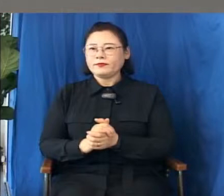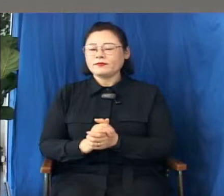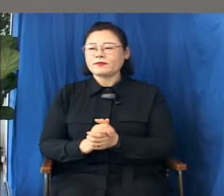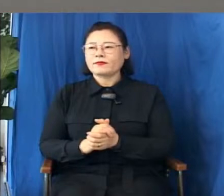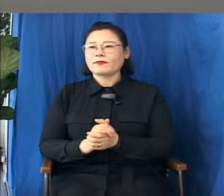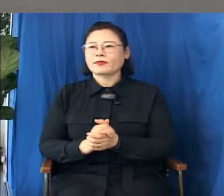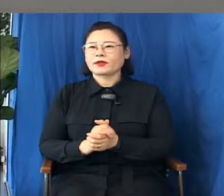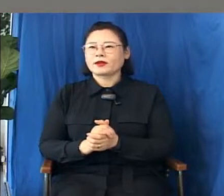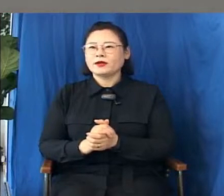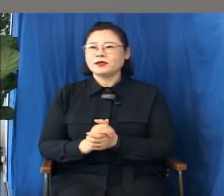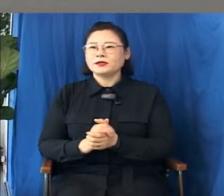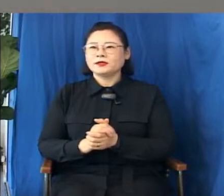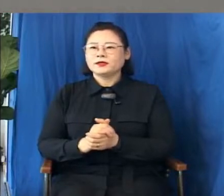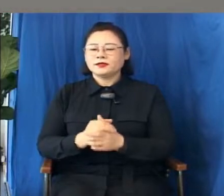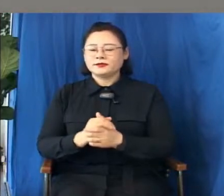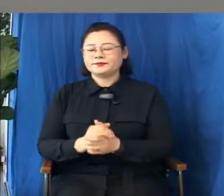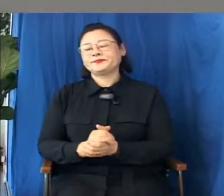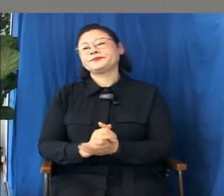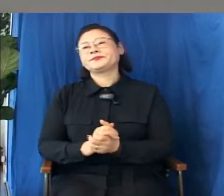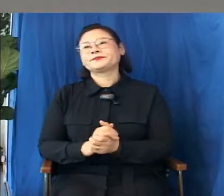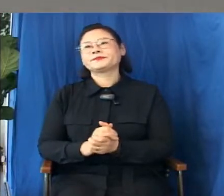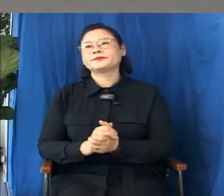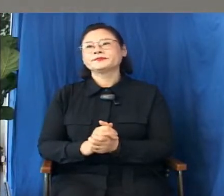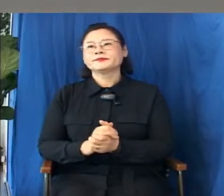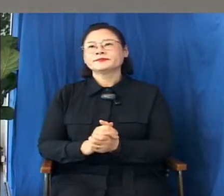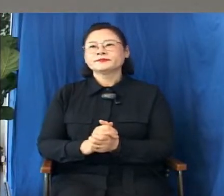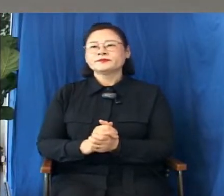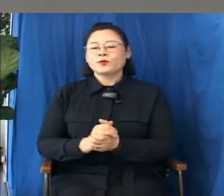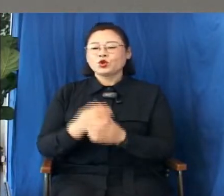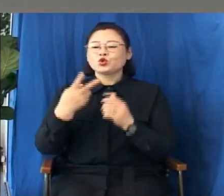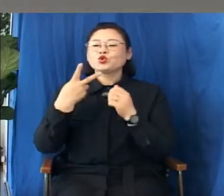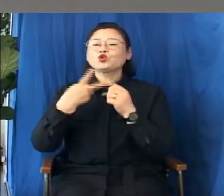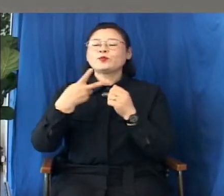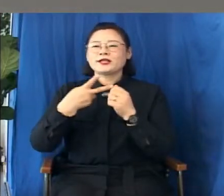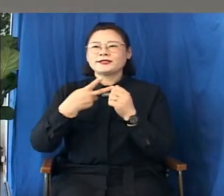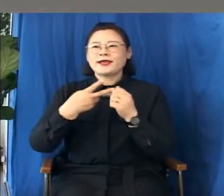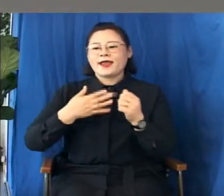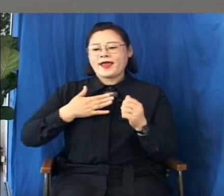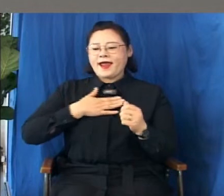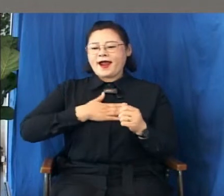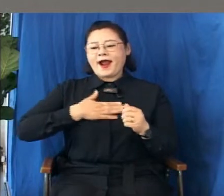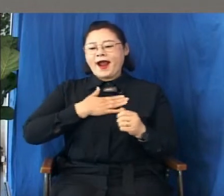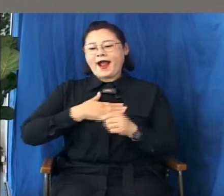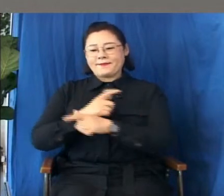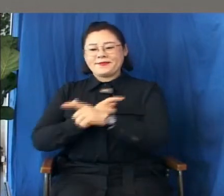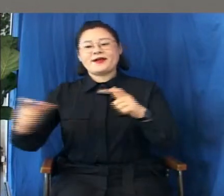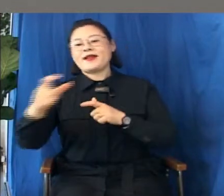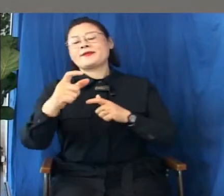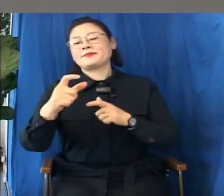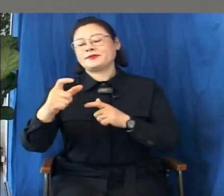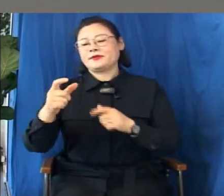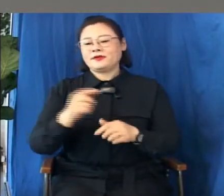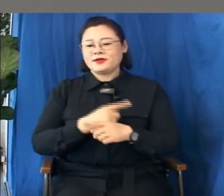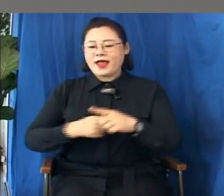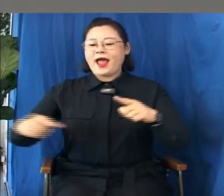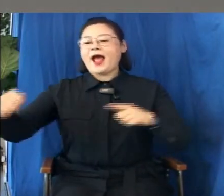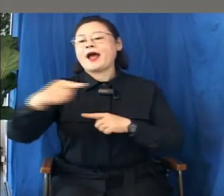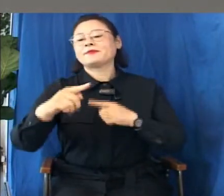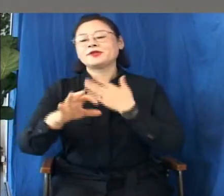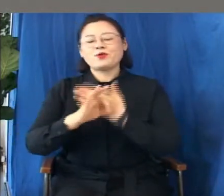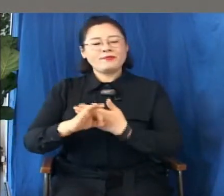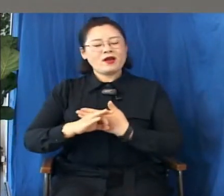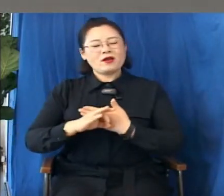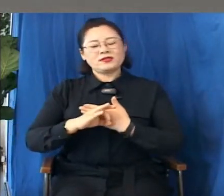그거를. 힘이 있는 것이죠. 두 번째는 감정을 앞세우면 실수한다는 겁니다.